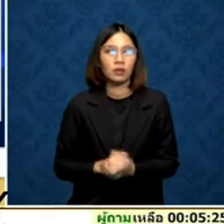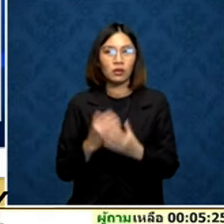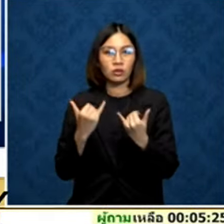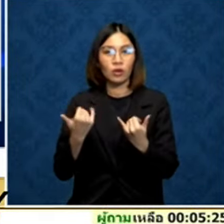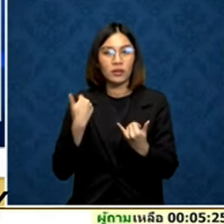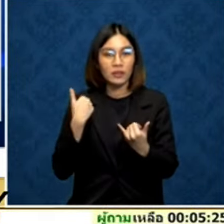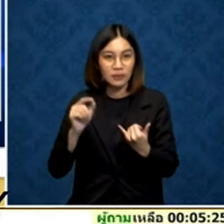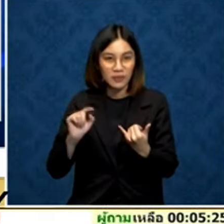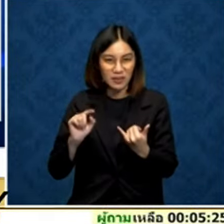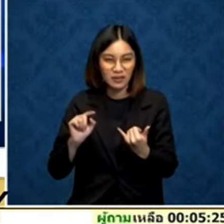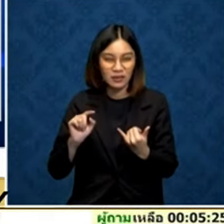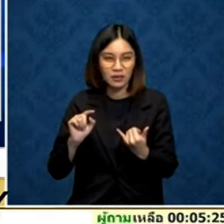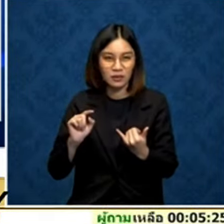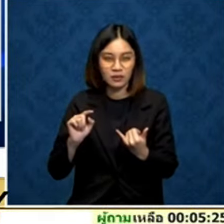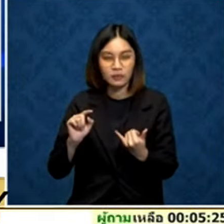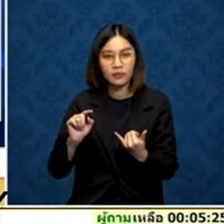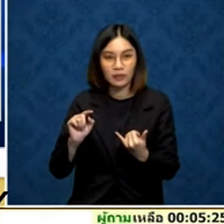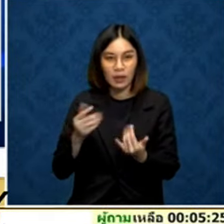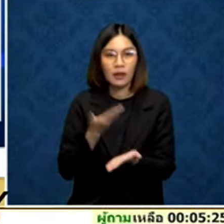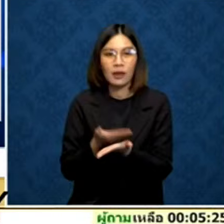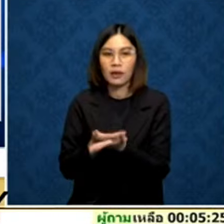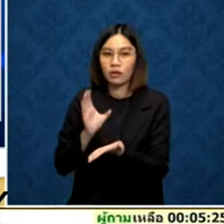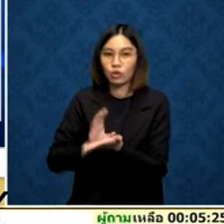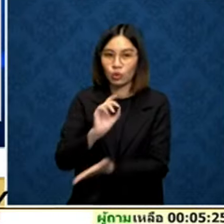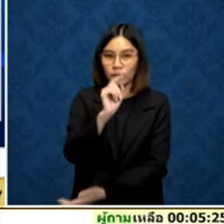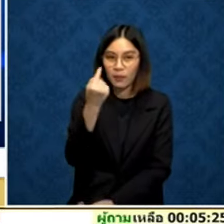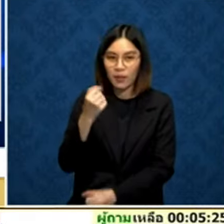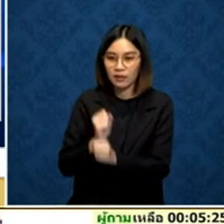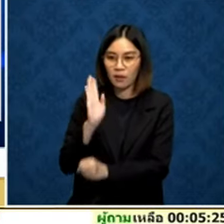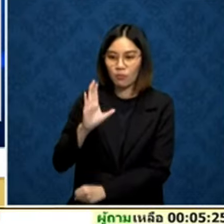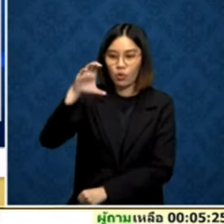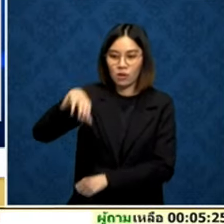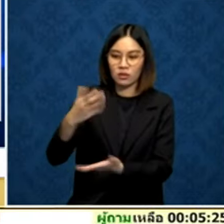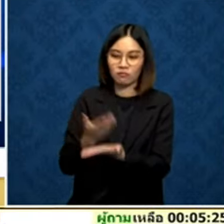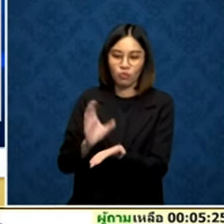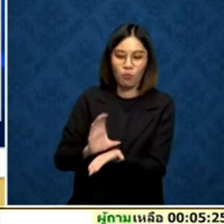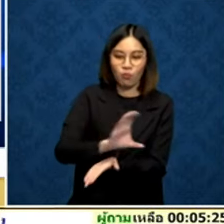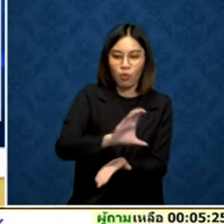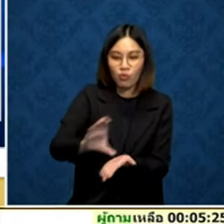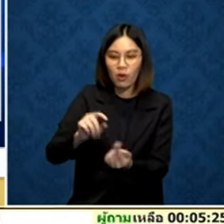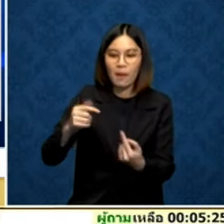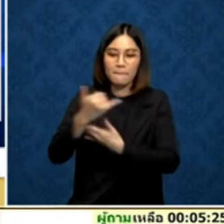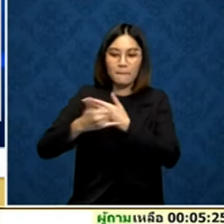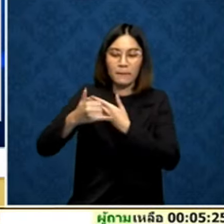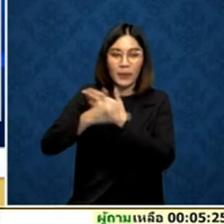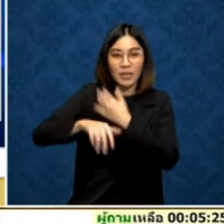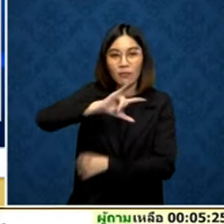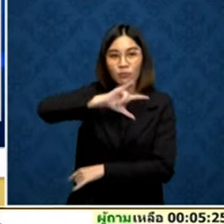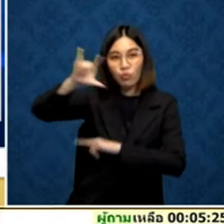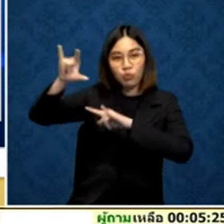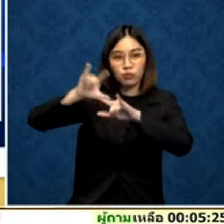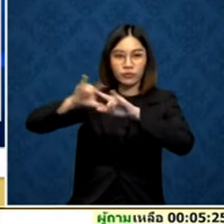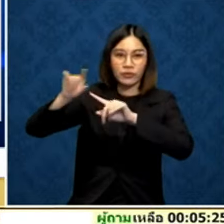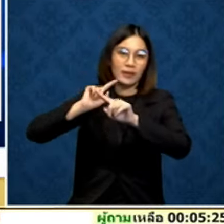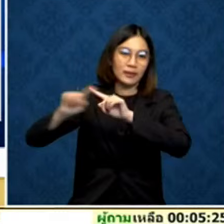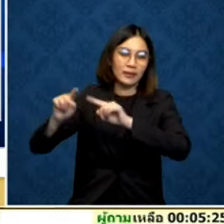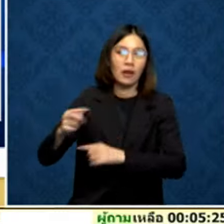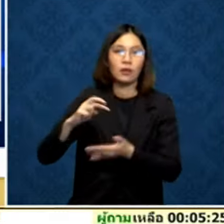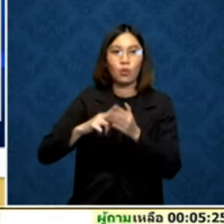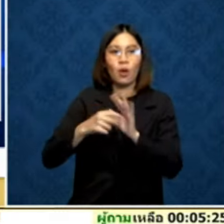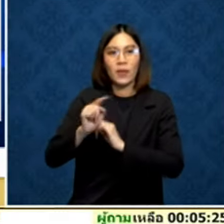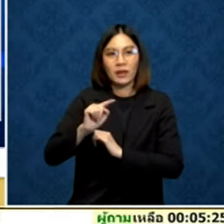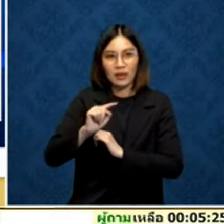ทุนแหล่งเงินทุนมาใหม่บริษัทที่ต้องบังลงทุนข้ามชาติที่เดินทางไปต่างประเทศนะครับ Foreign Direct Investment ถือว่า